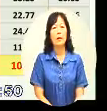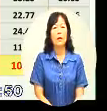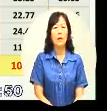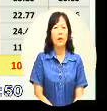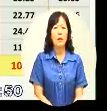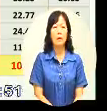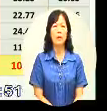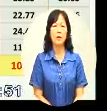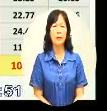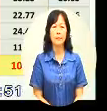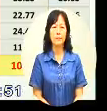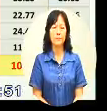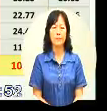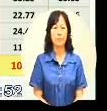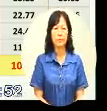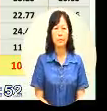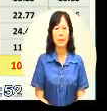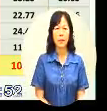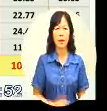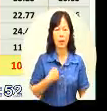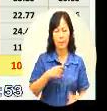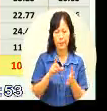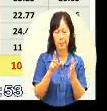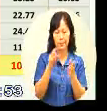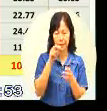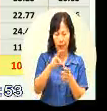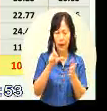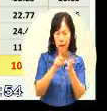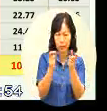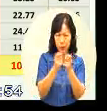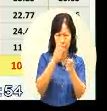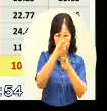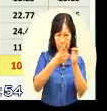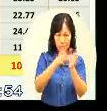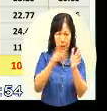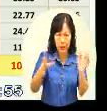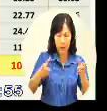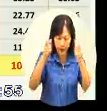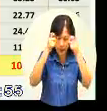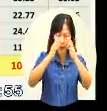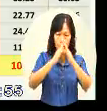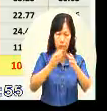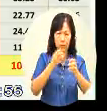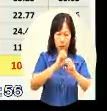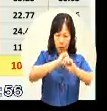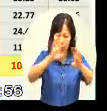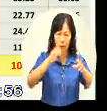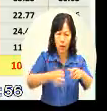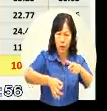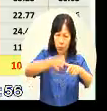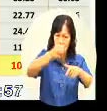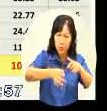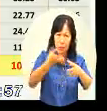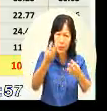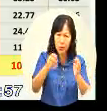好，那这我们来看近三年高雄市公告限值的涨幅是